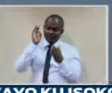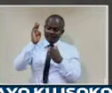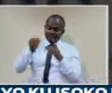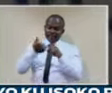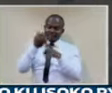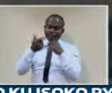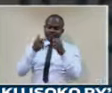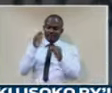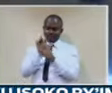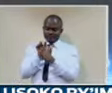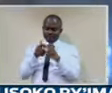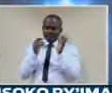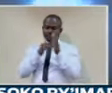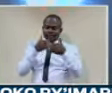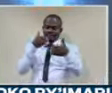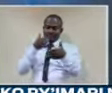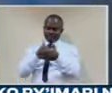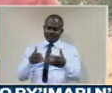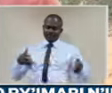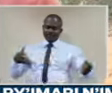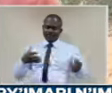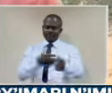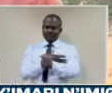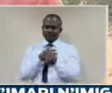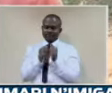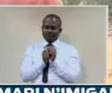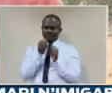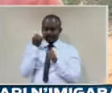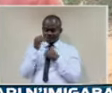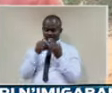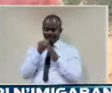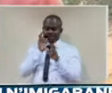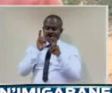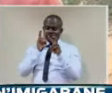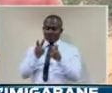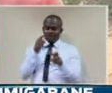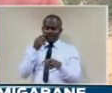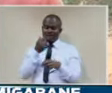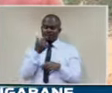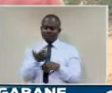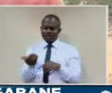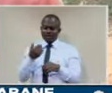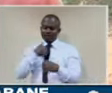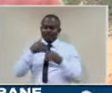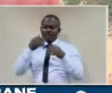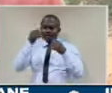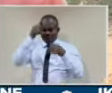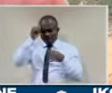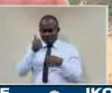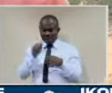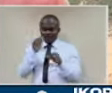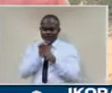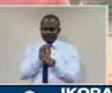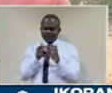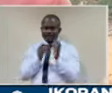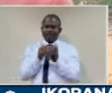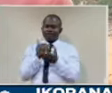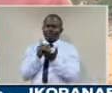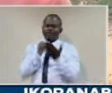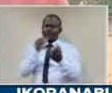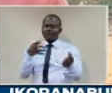kure, icyakora ngo imbogamizi ikaba ubushobozi. Iyo ndebye nyine mbona ari umwana ufite ubukorikori bwinshi, uretse ko